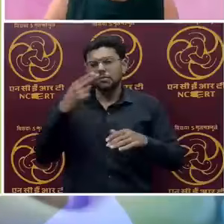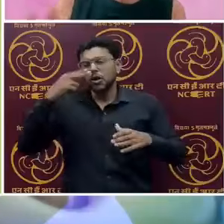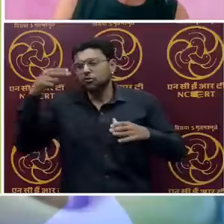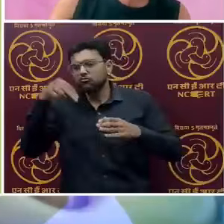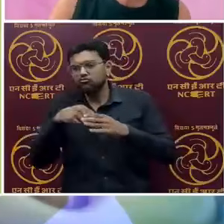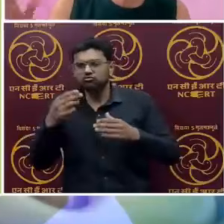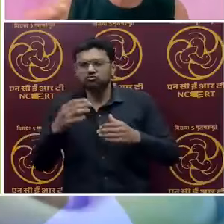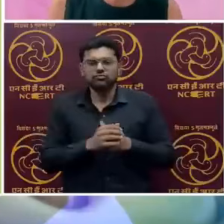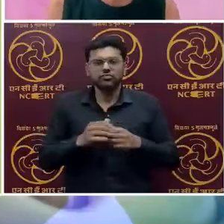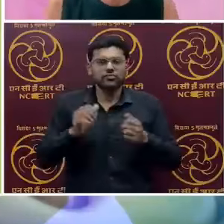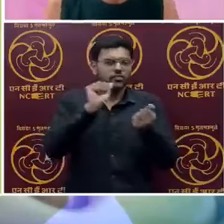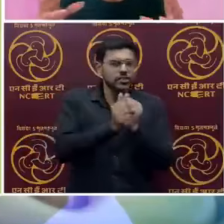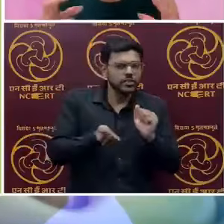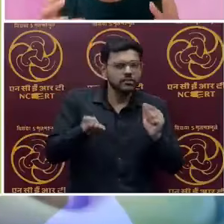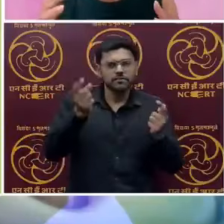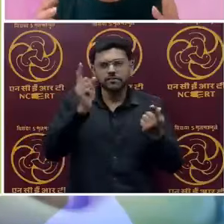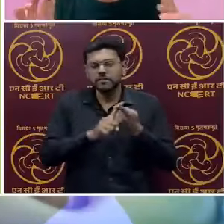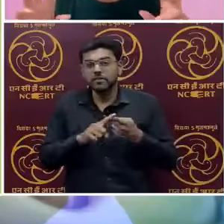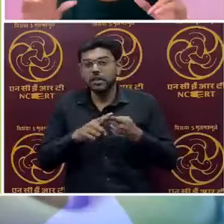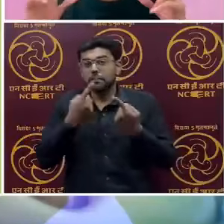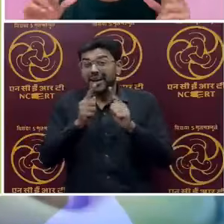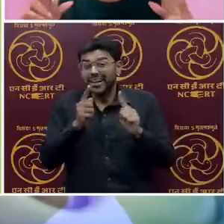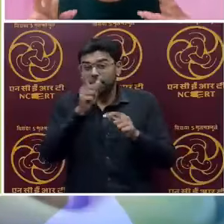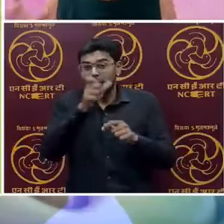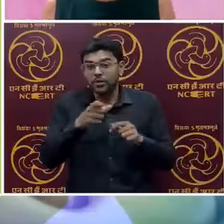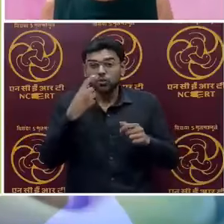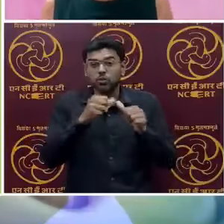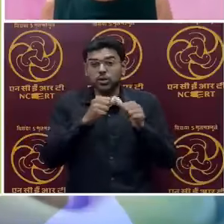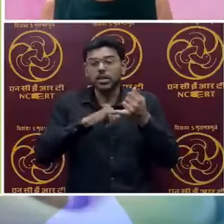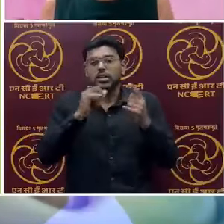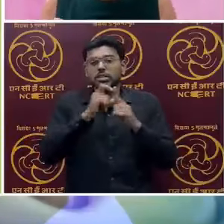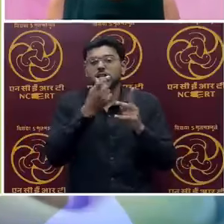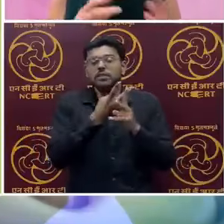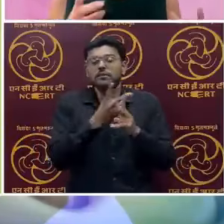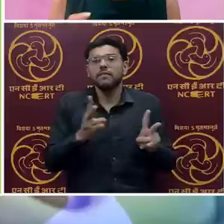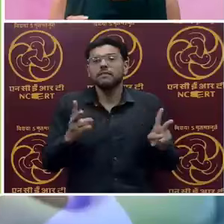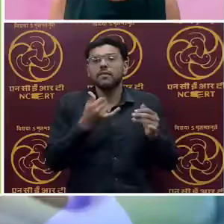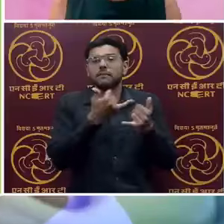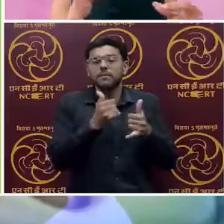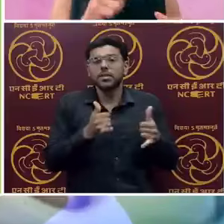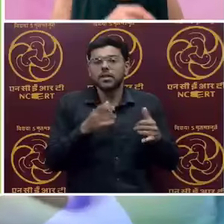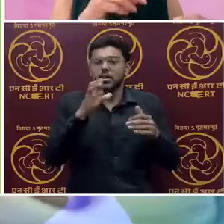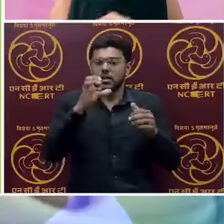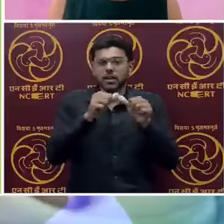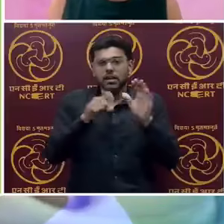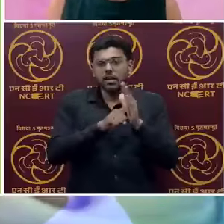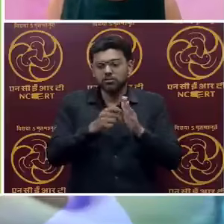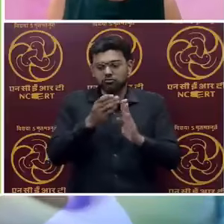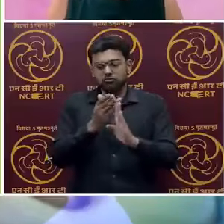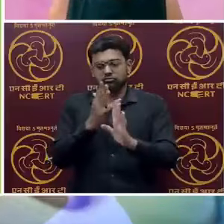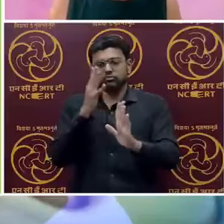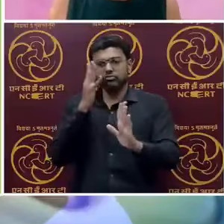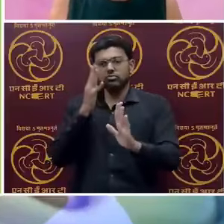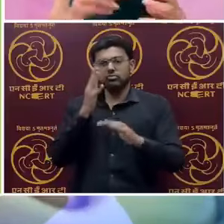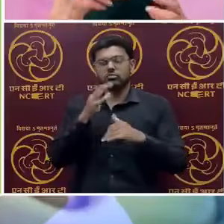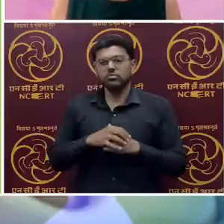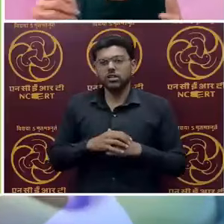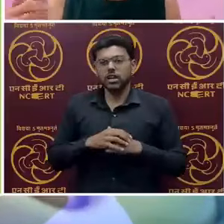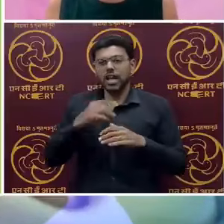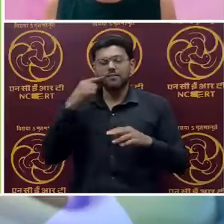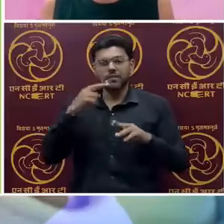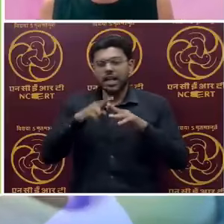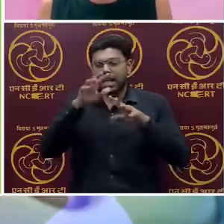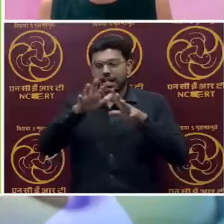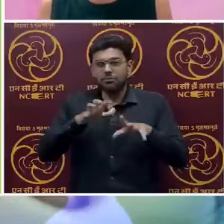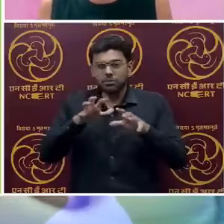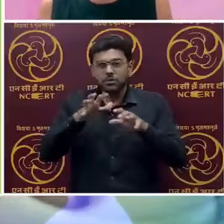हैं, accident हो रहा है. Autistic people like to play differently. They'll have cars, they will line up their cars. If they have animals, they'll line